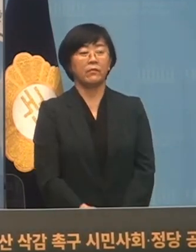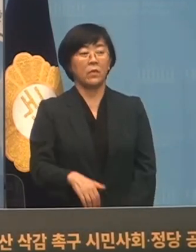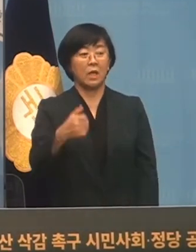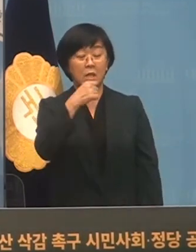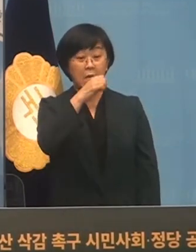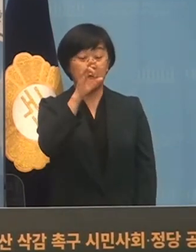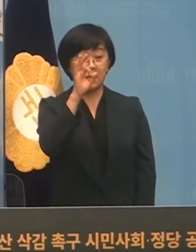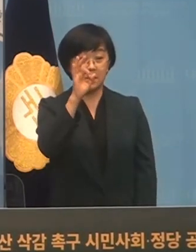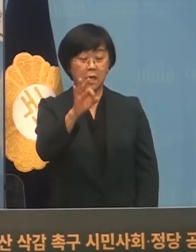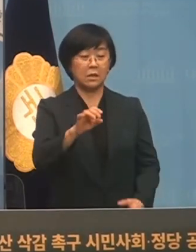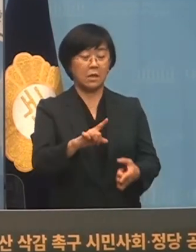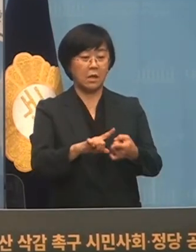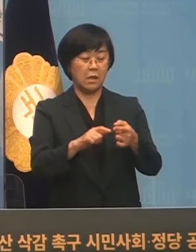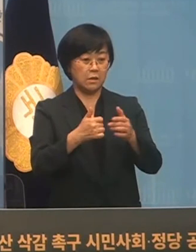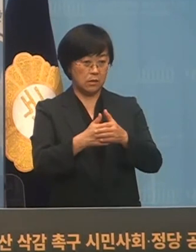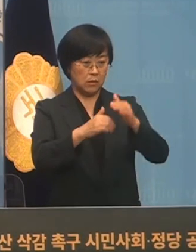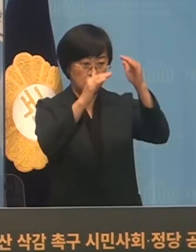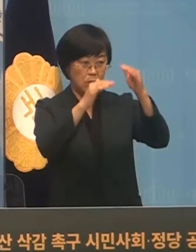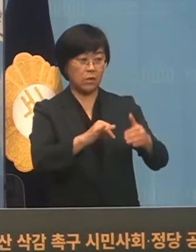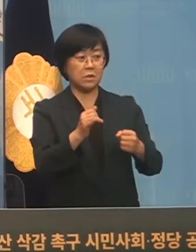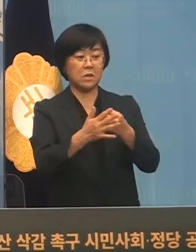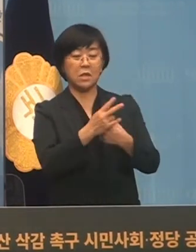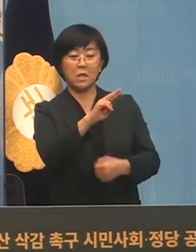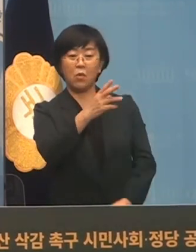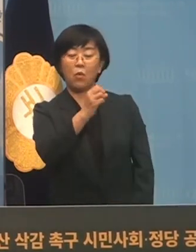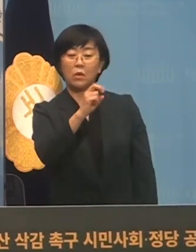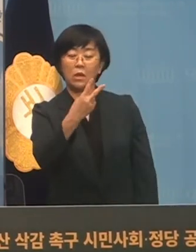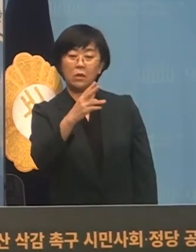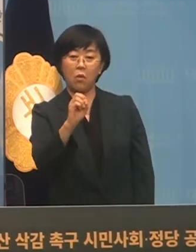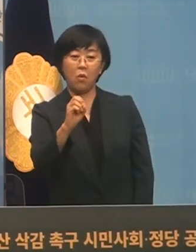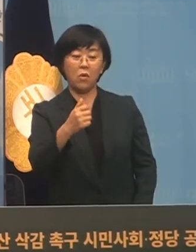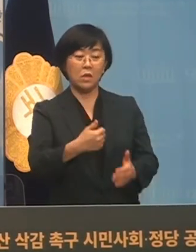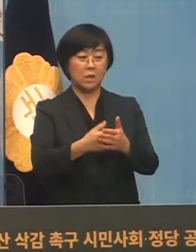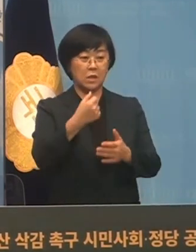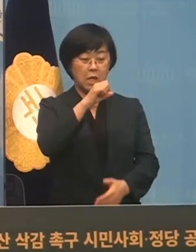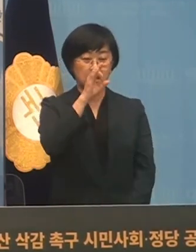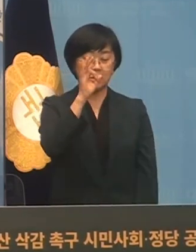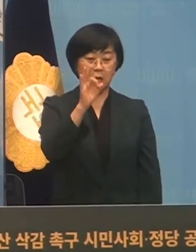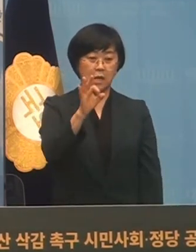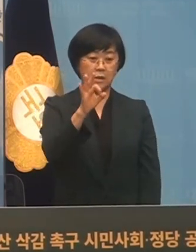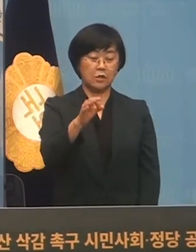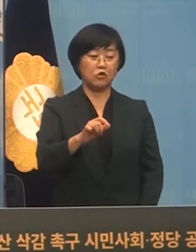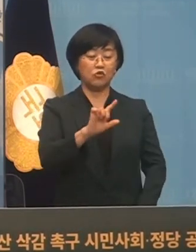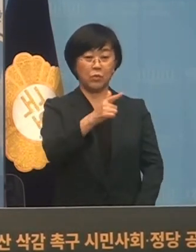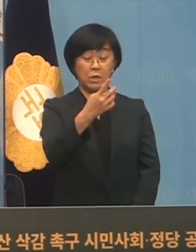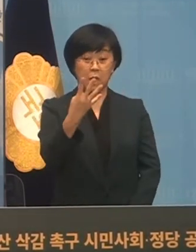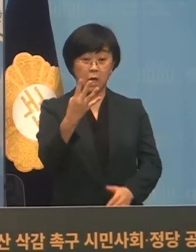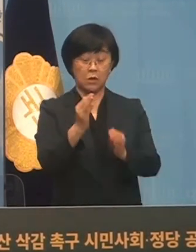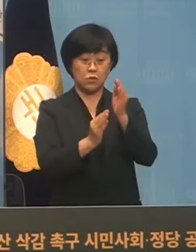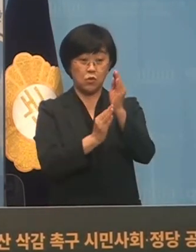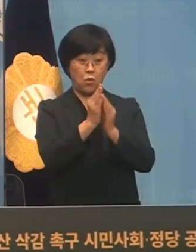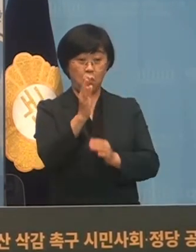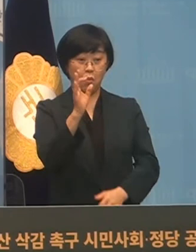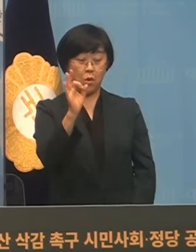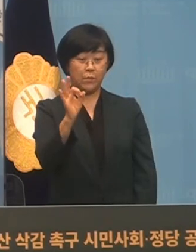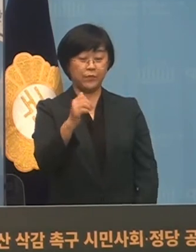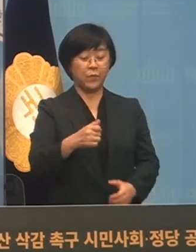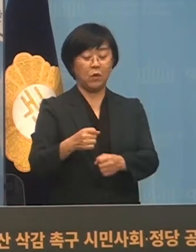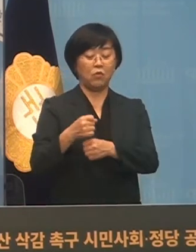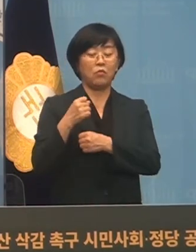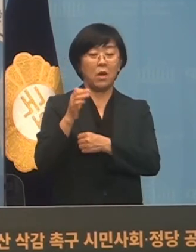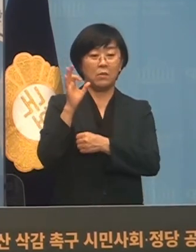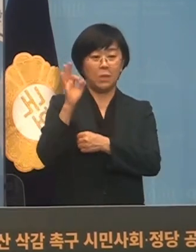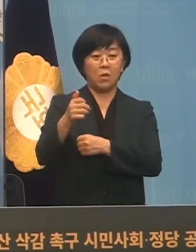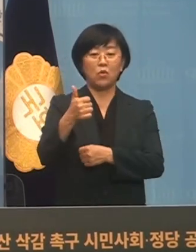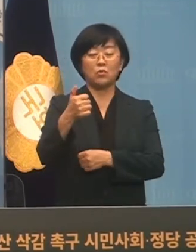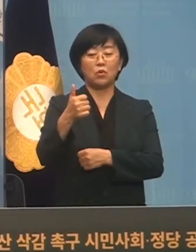안에서도 그런 것들이 고스란히 보여집니다. 2020년 예산이 지금 604조 원입니다. 국방비가 55조